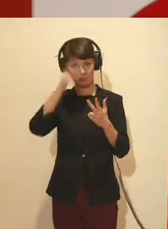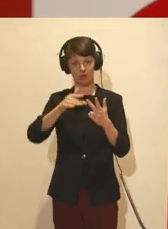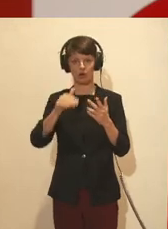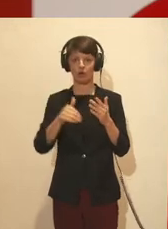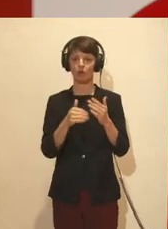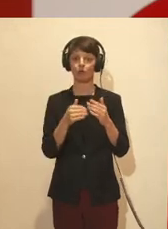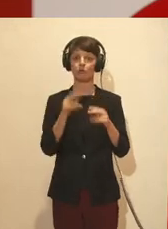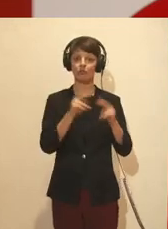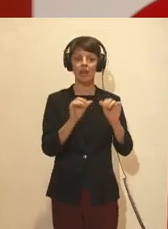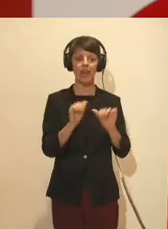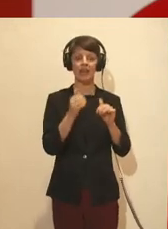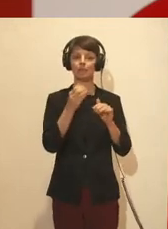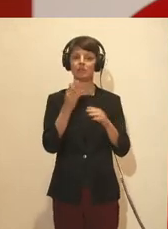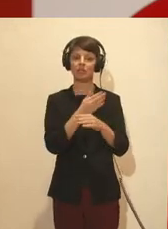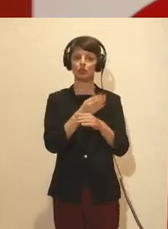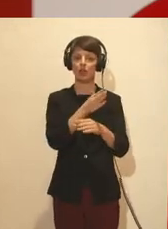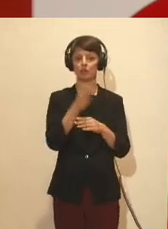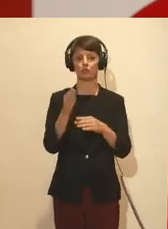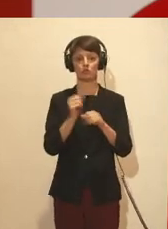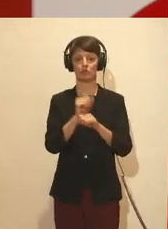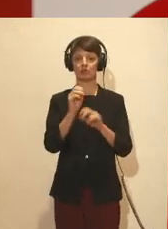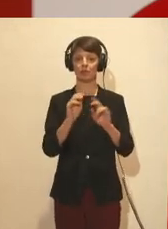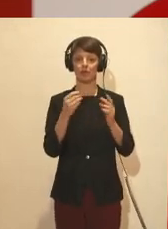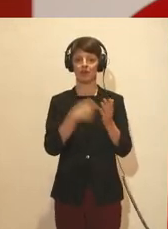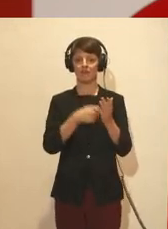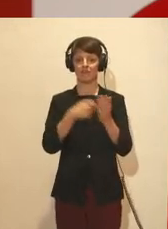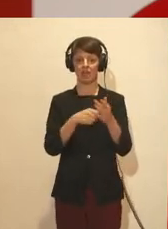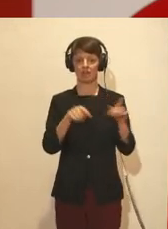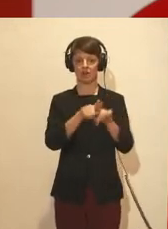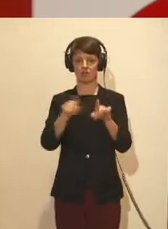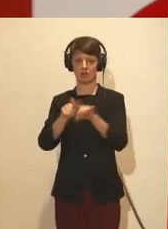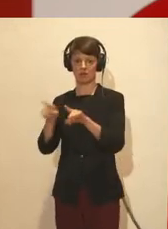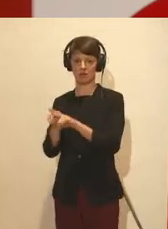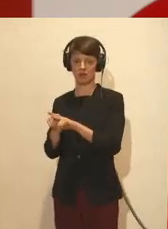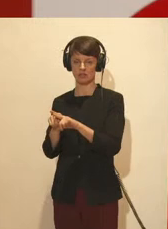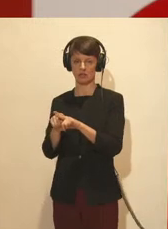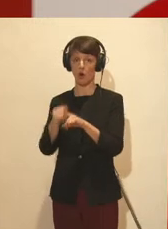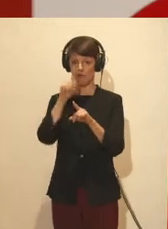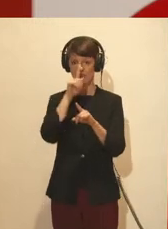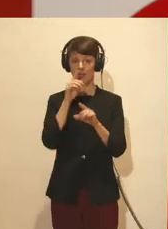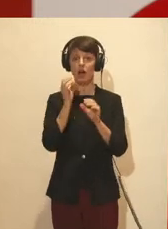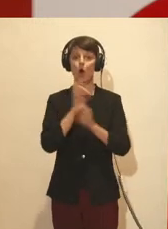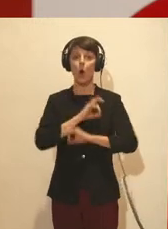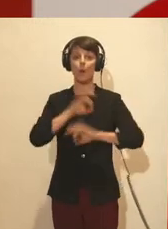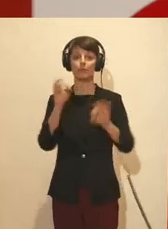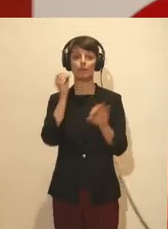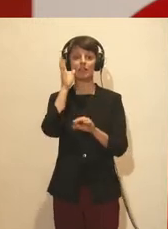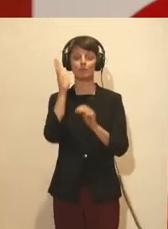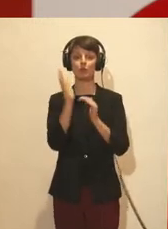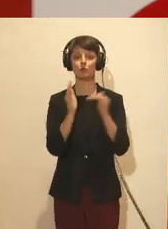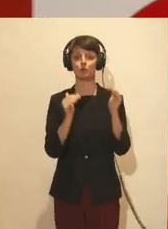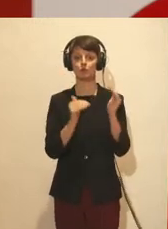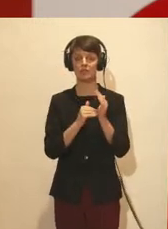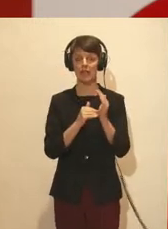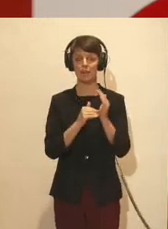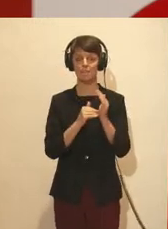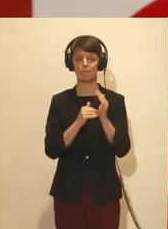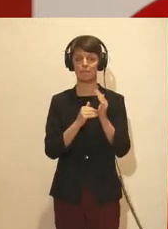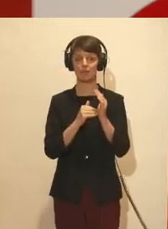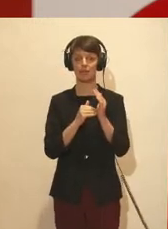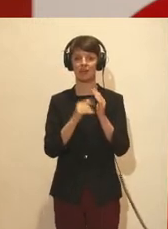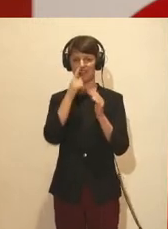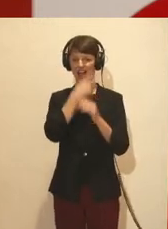unterschiedlicher lebensentscheidungen selbst wenn wir ein optimales bildungssystem haben selbst wenn alle